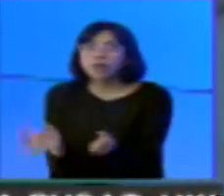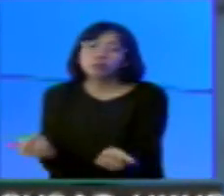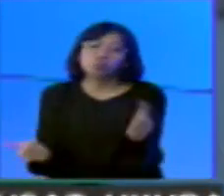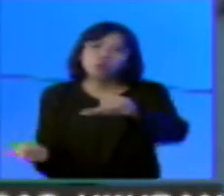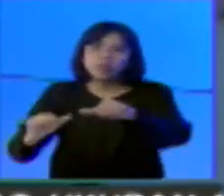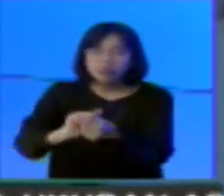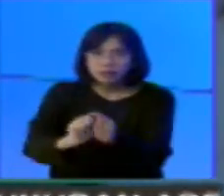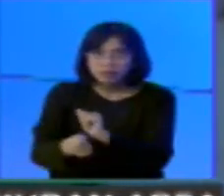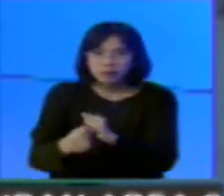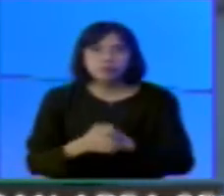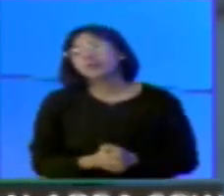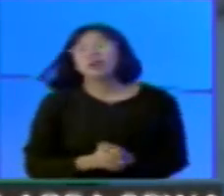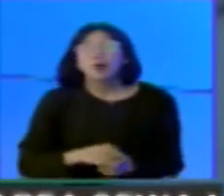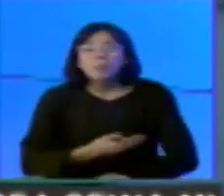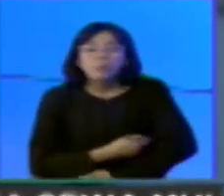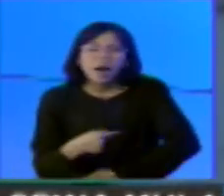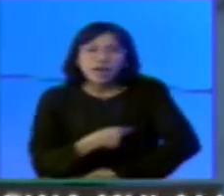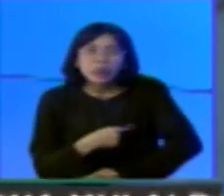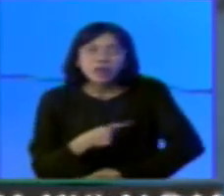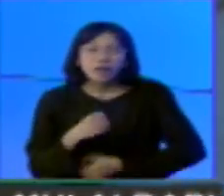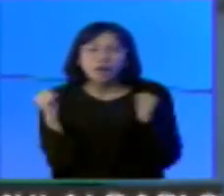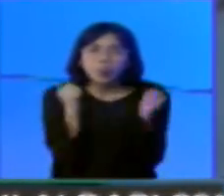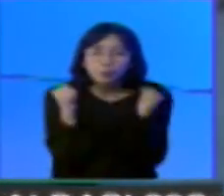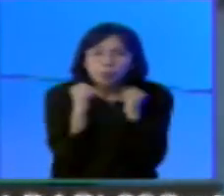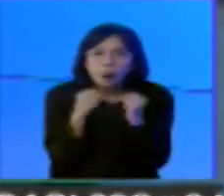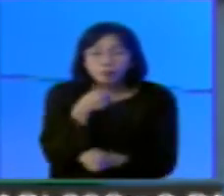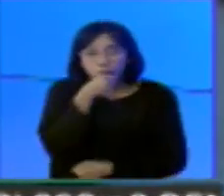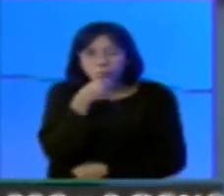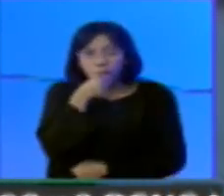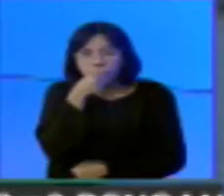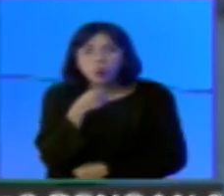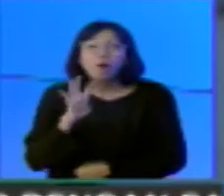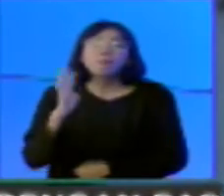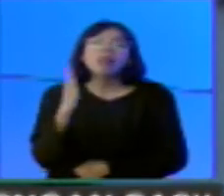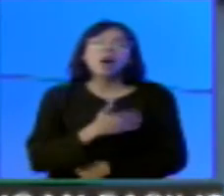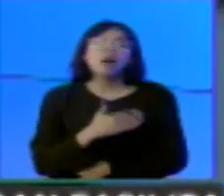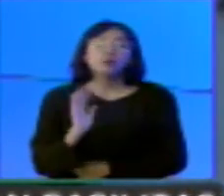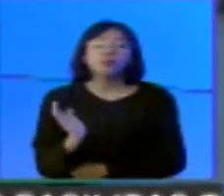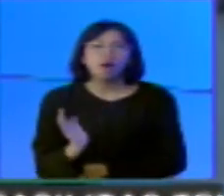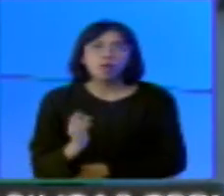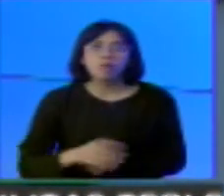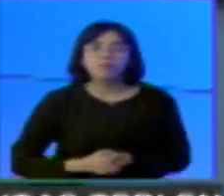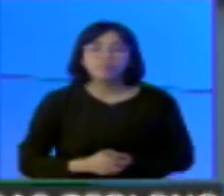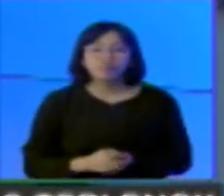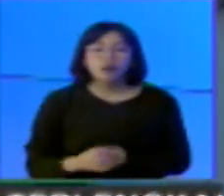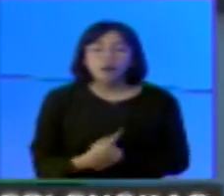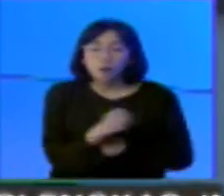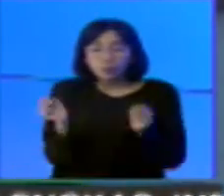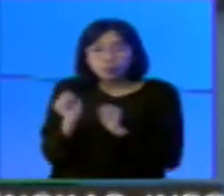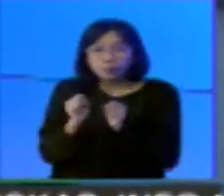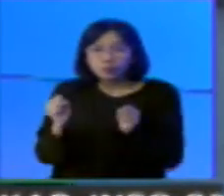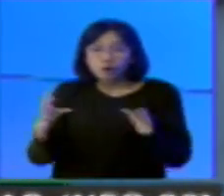keluhan demam, batuk pilek 4 hari, dan kami koordinasi dengan dinas